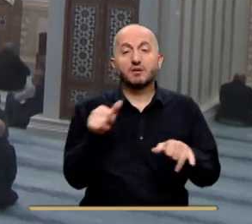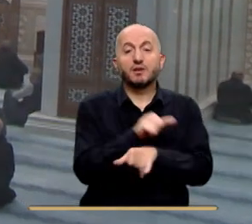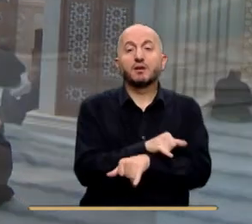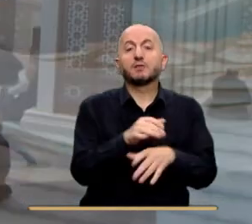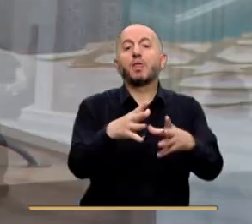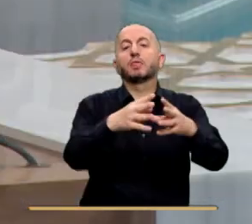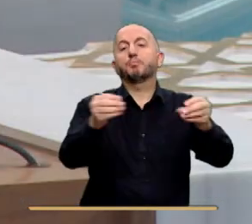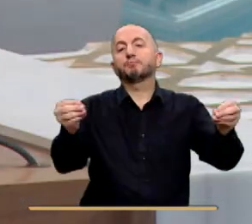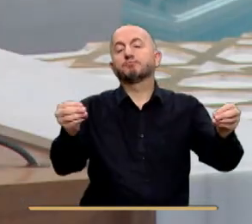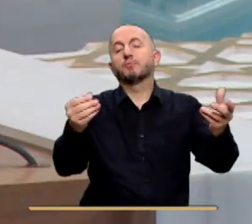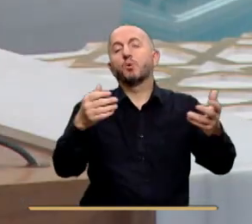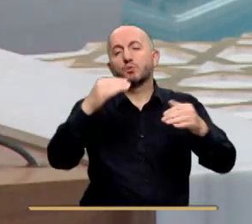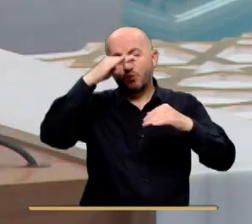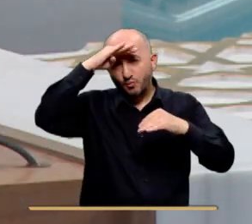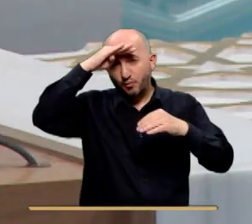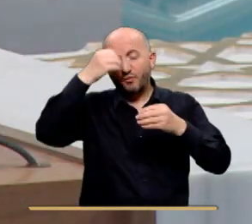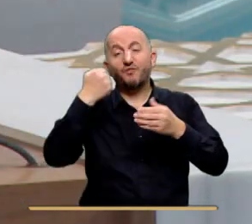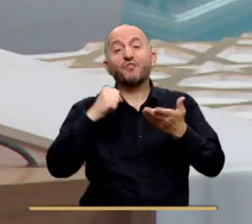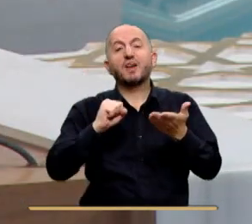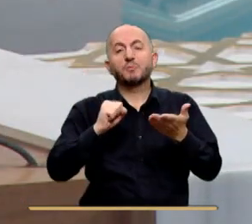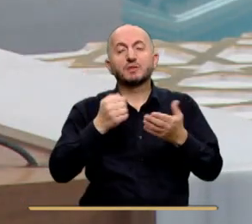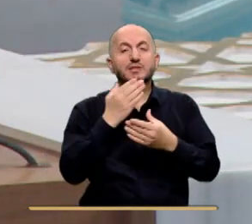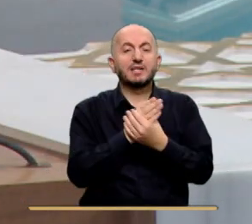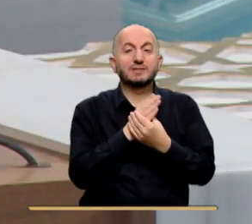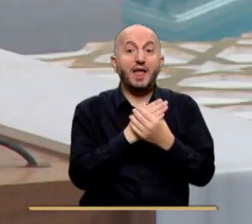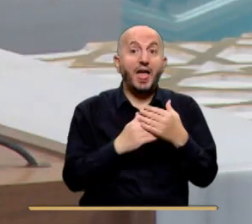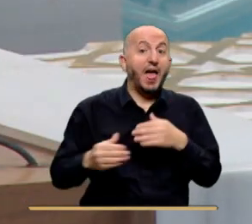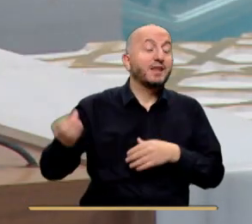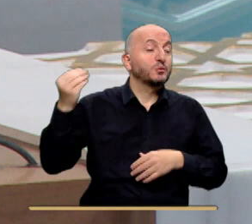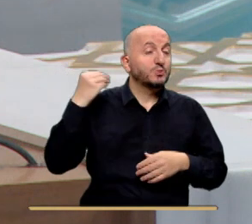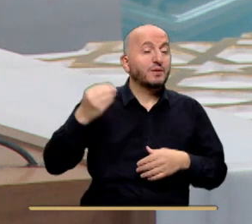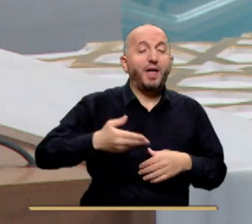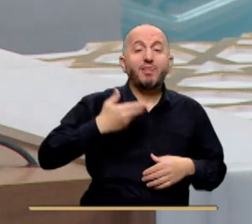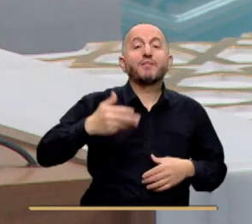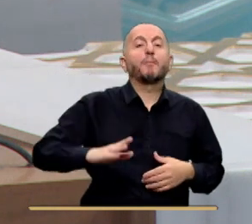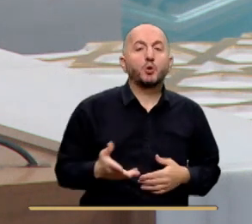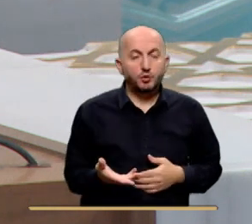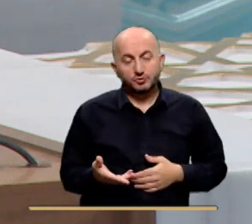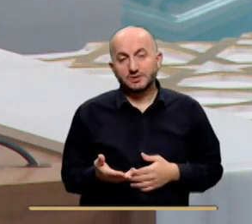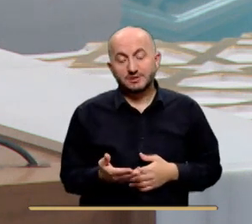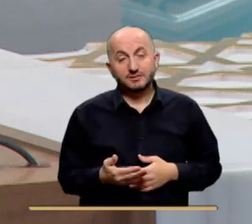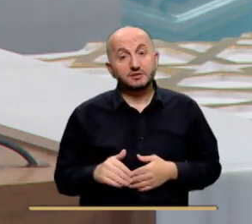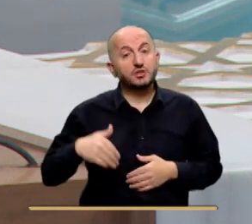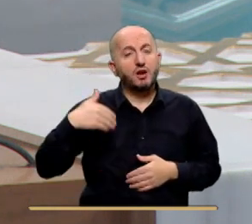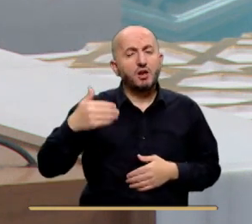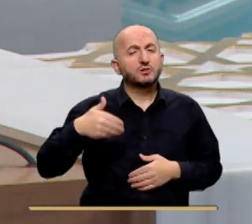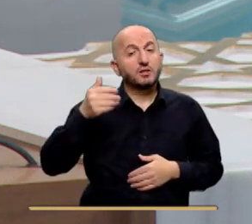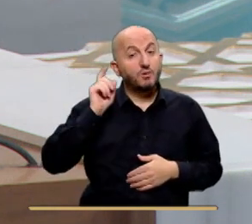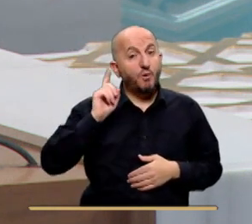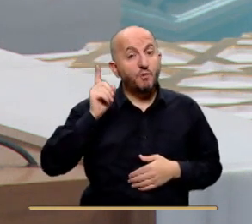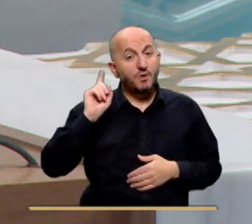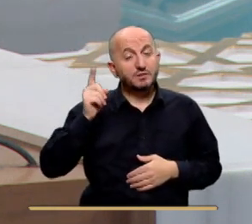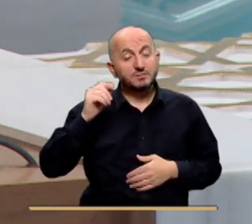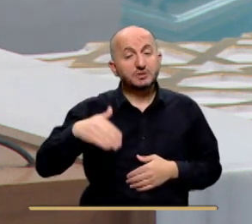kaybediyorsa, ona ufuk veremiyorsa, dersini en güzel şekilde anlatamıyorsa, geleceğin